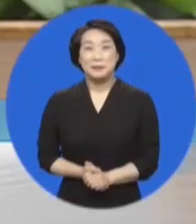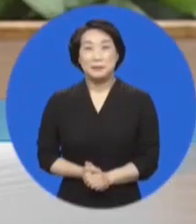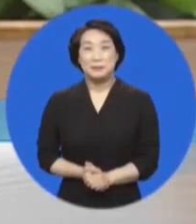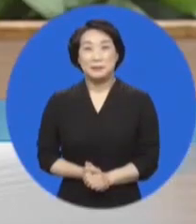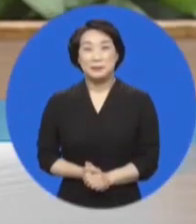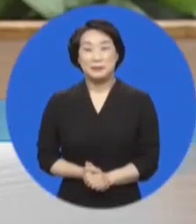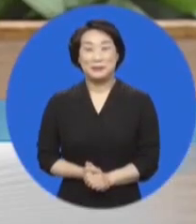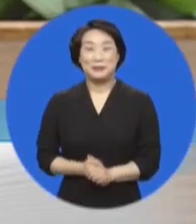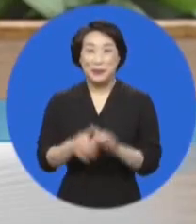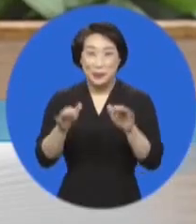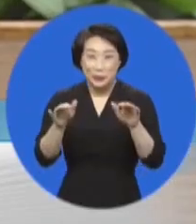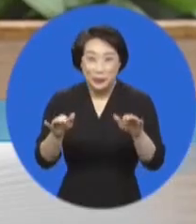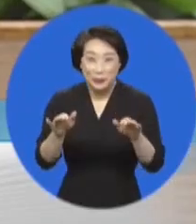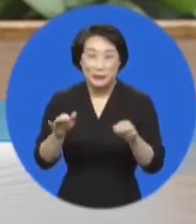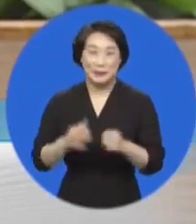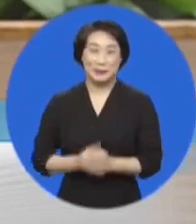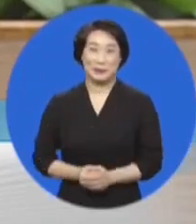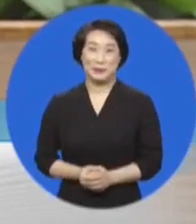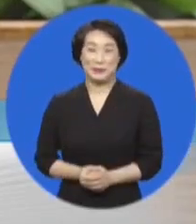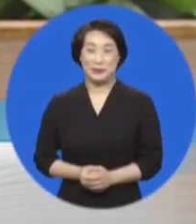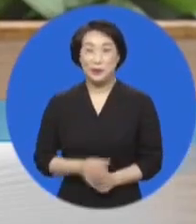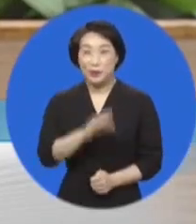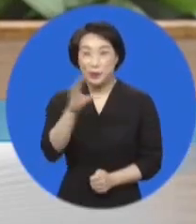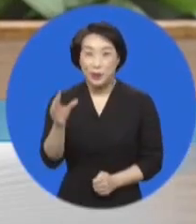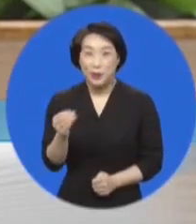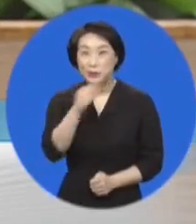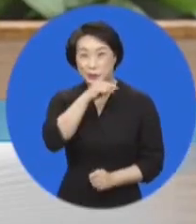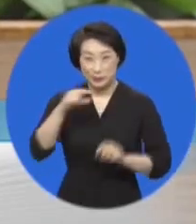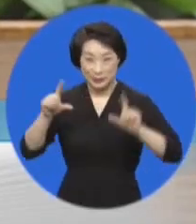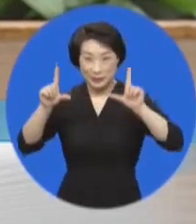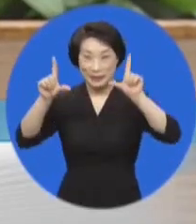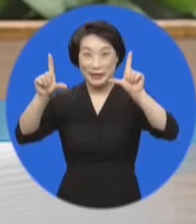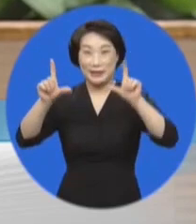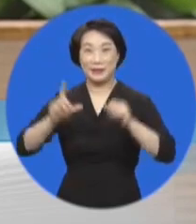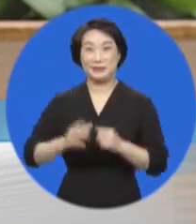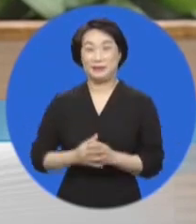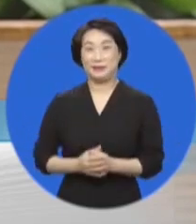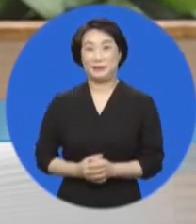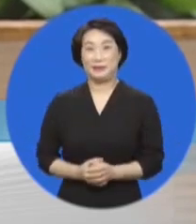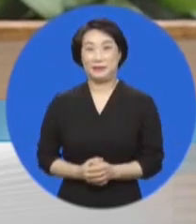아멘. 오늘도 거룩한 주일에